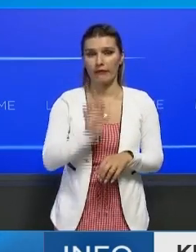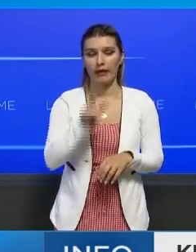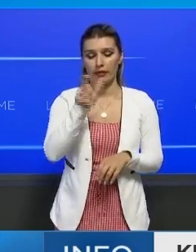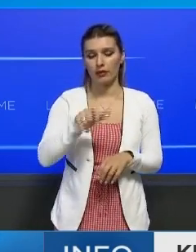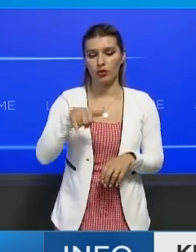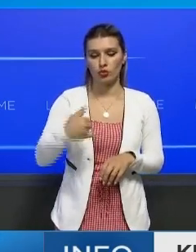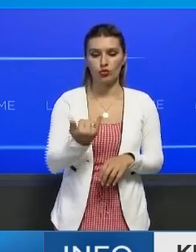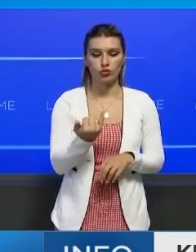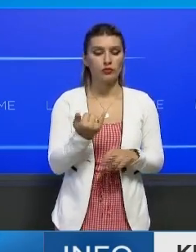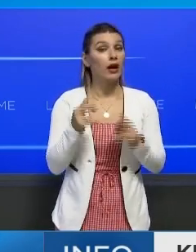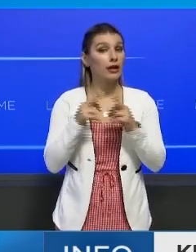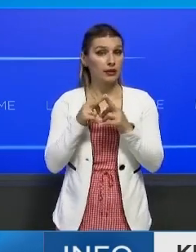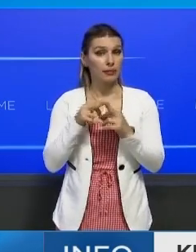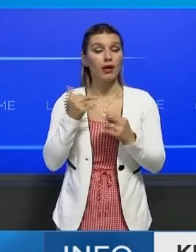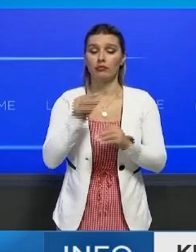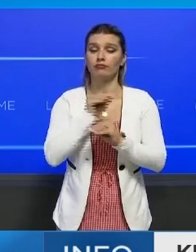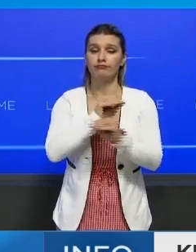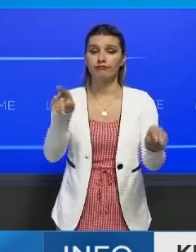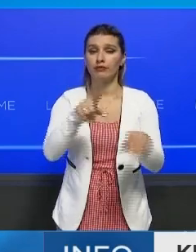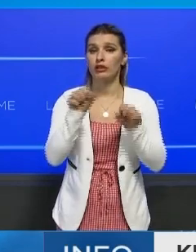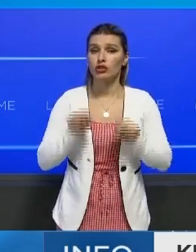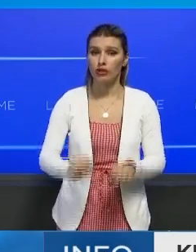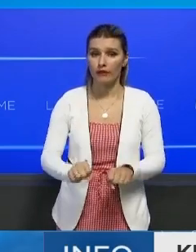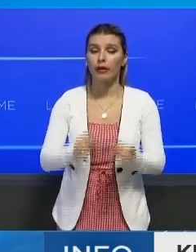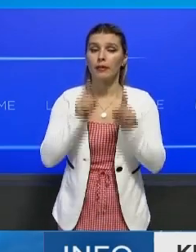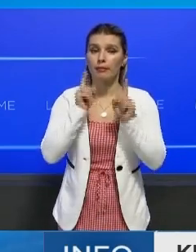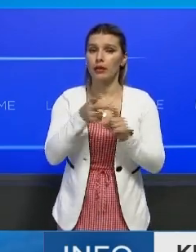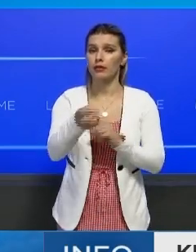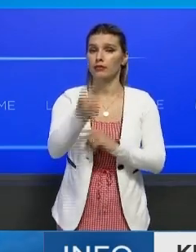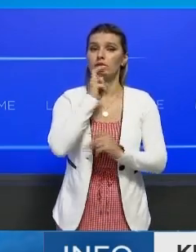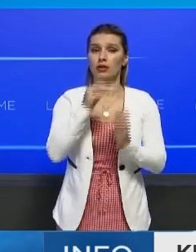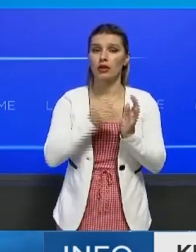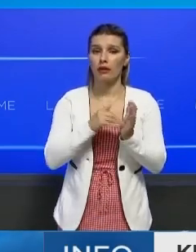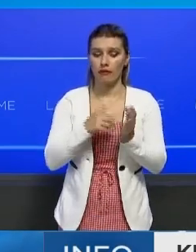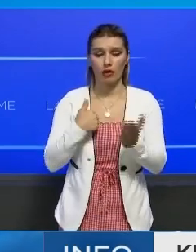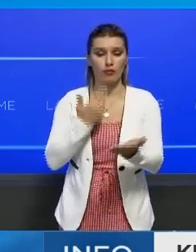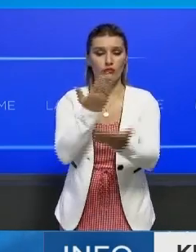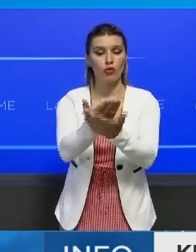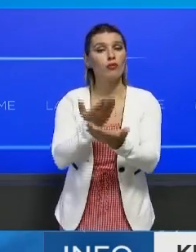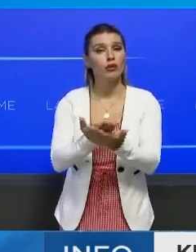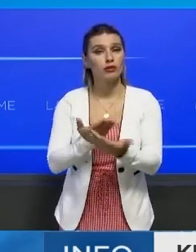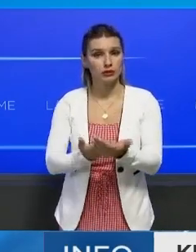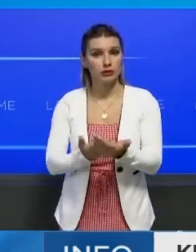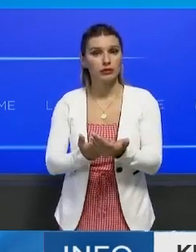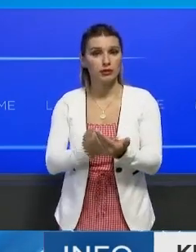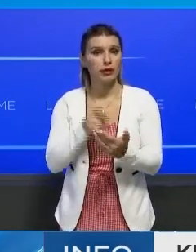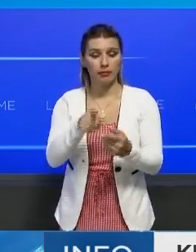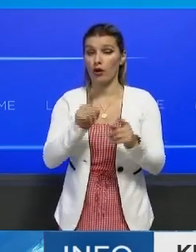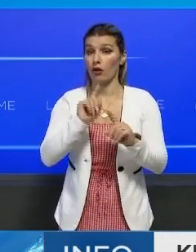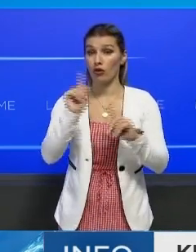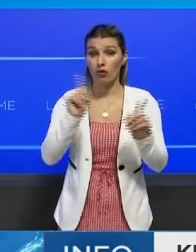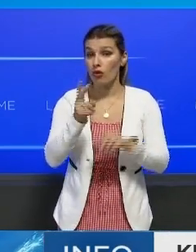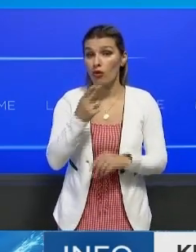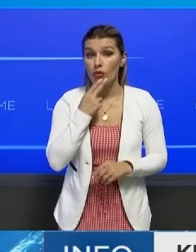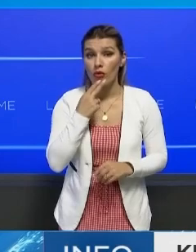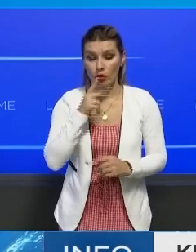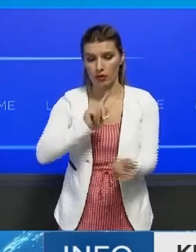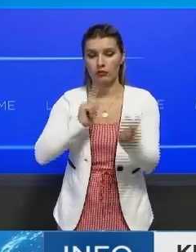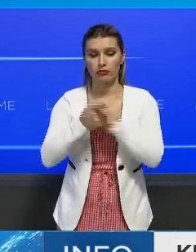Jusuf Azemi, i bëri thirrje qeverisë që të përgjigjë ndaj kërkesave të tyre. Në të kundërtën, ai